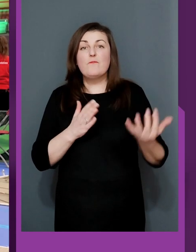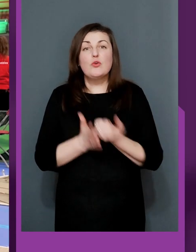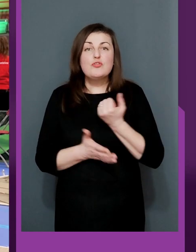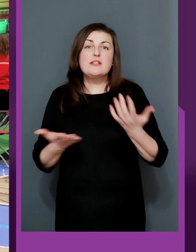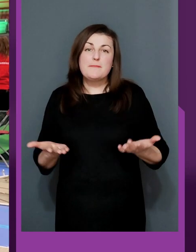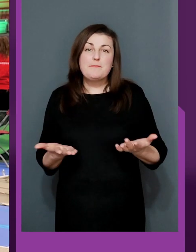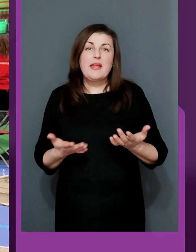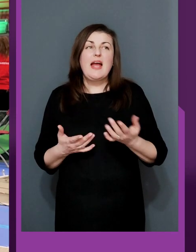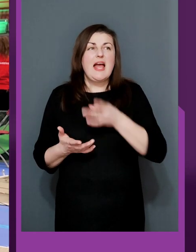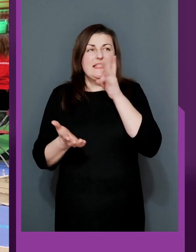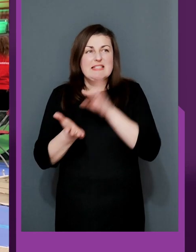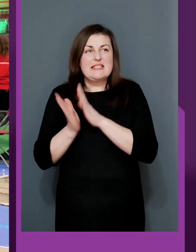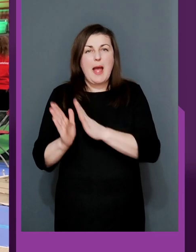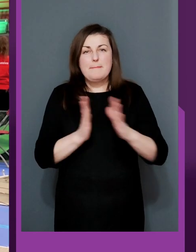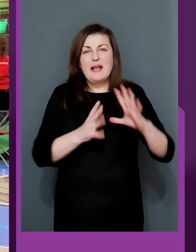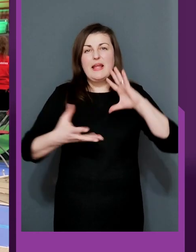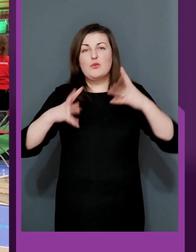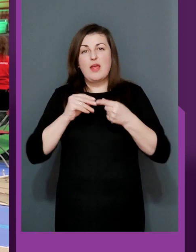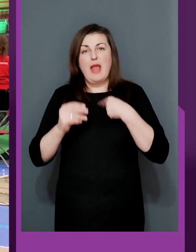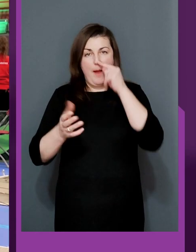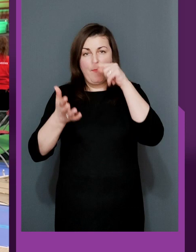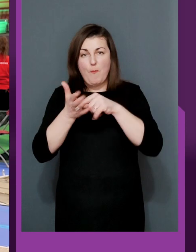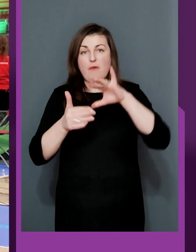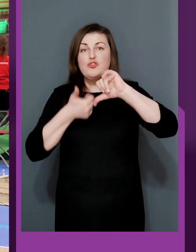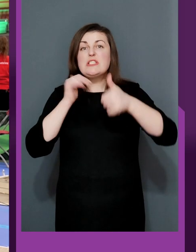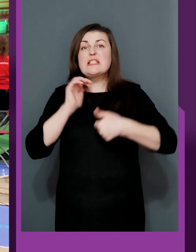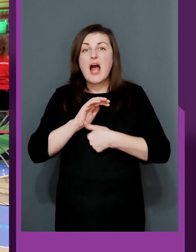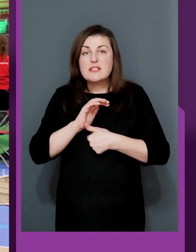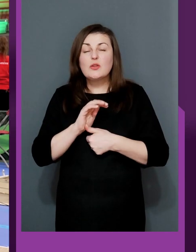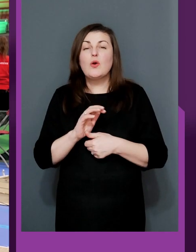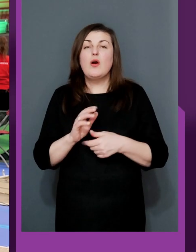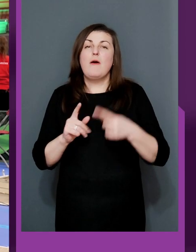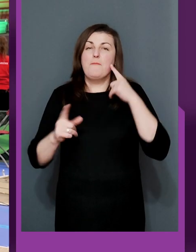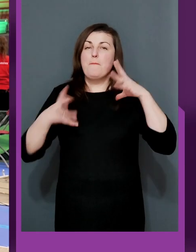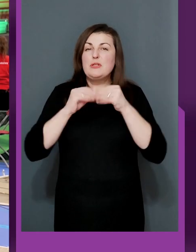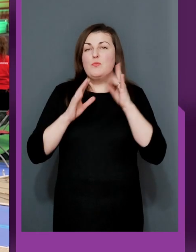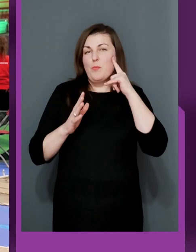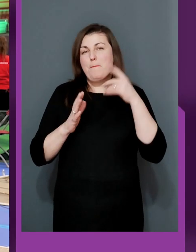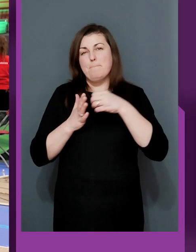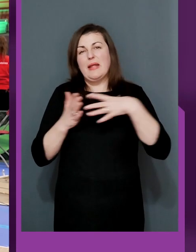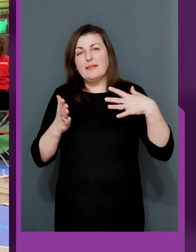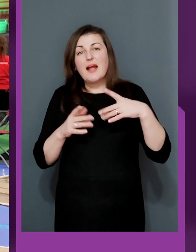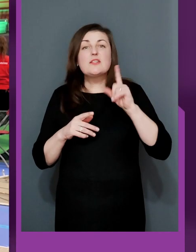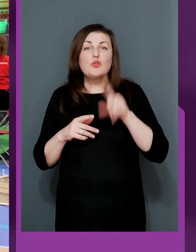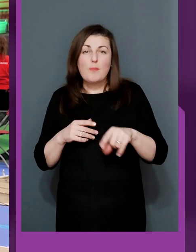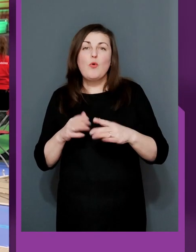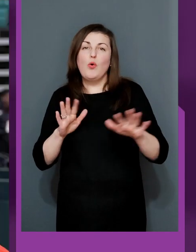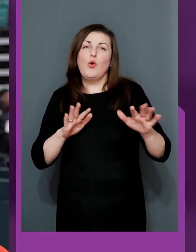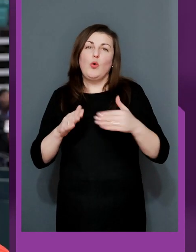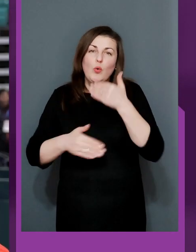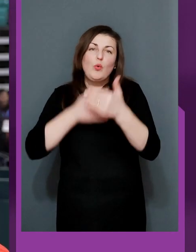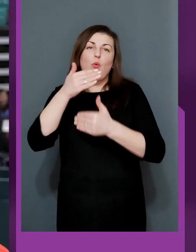получається ну стабільний результат я попав в 16тку е десь в підсумку буду 15-й тому